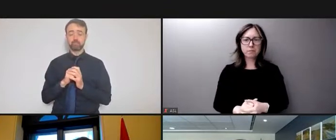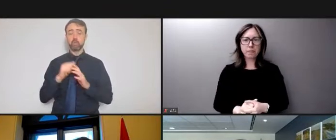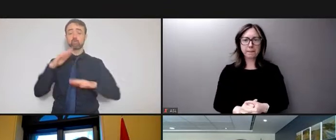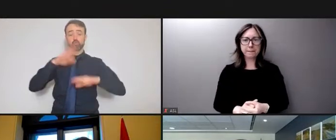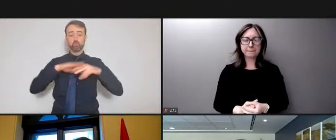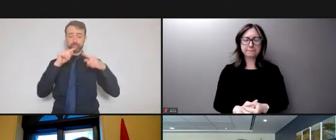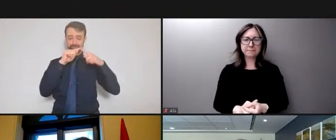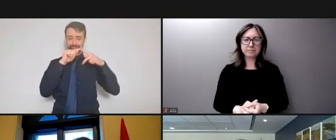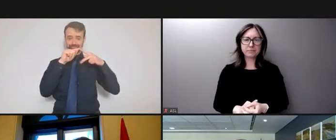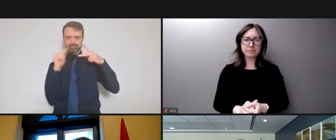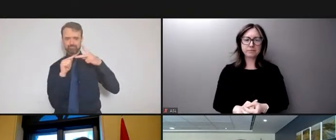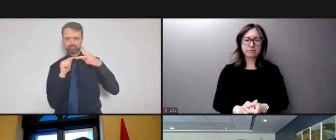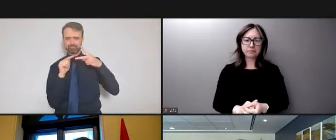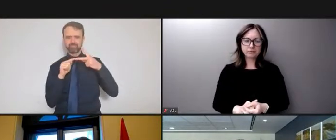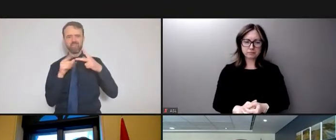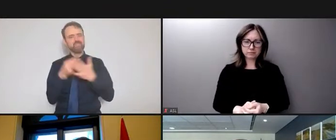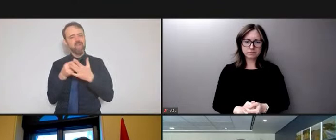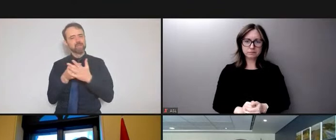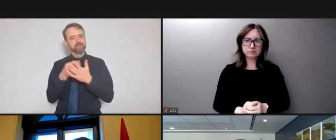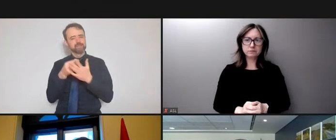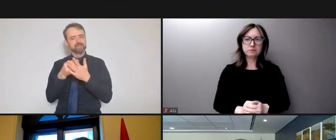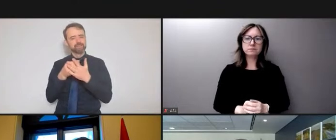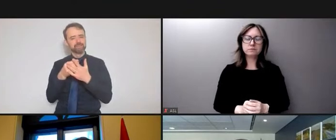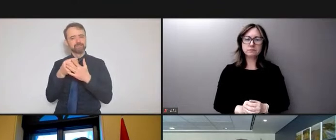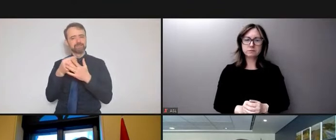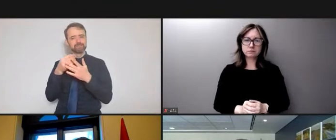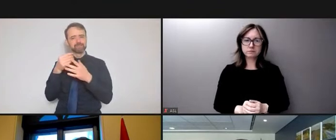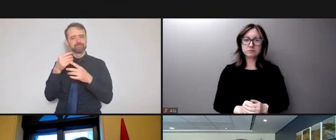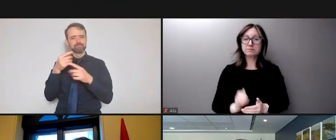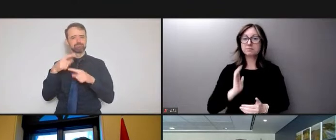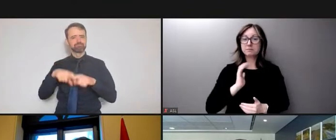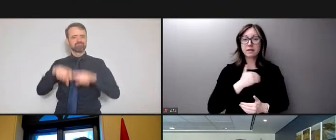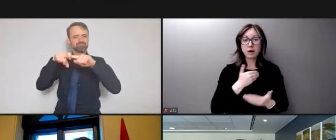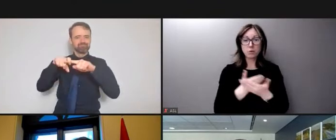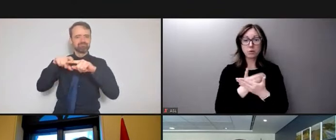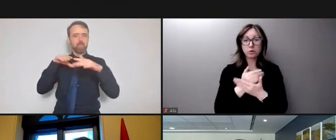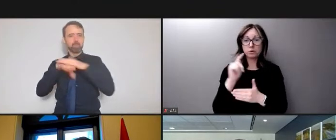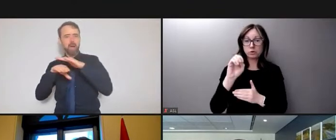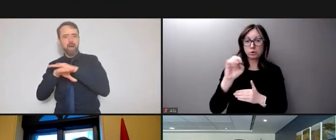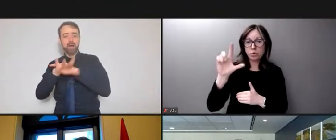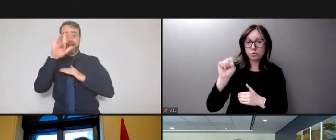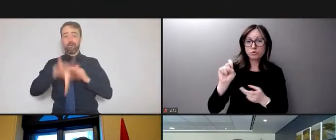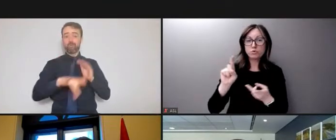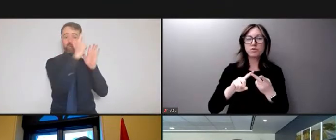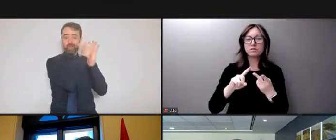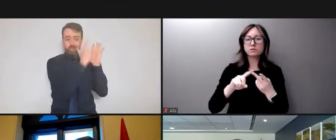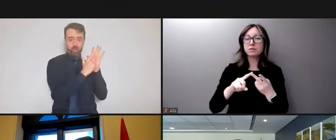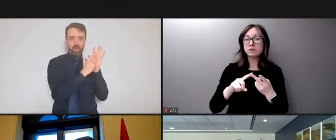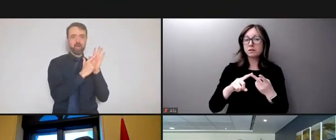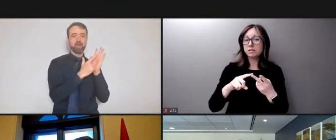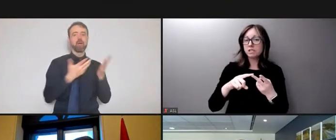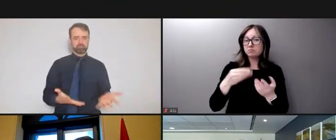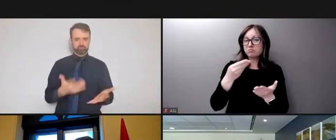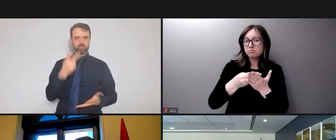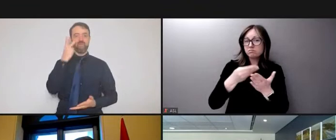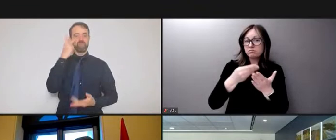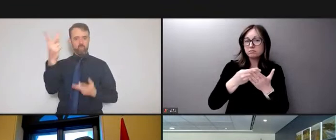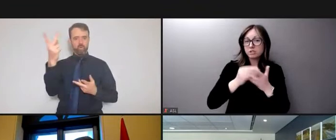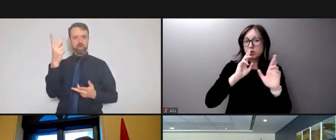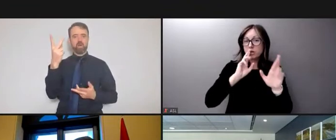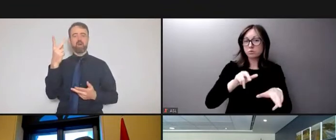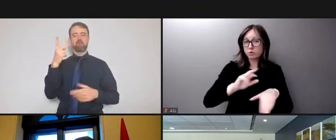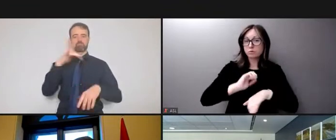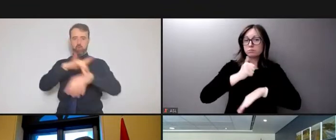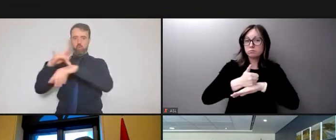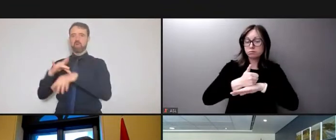qui étaient permis par les mesures d'urgence ont un effet. Ils sont mis en oeuvre.